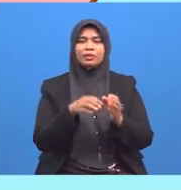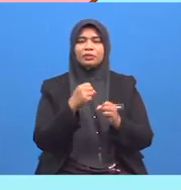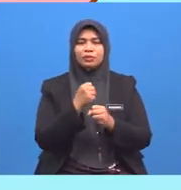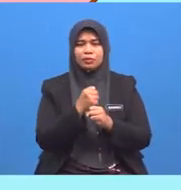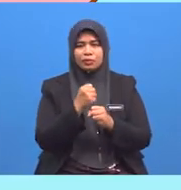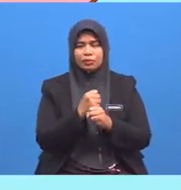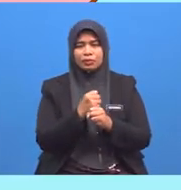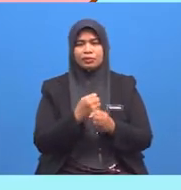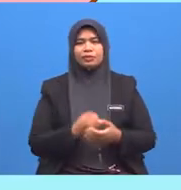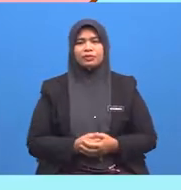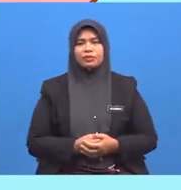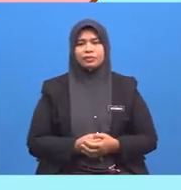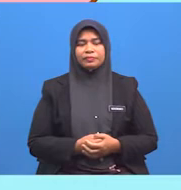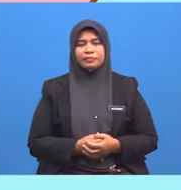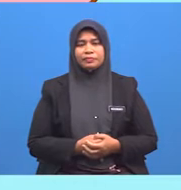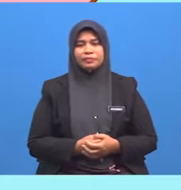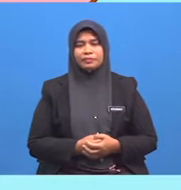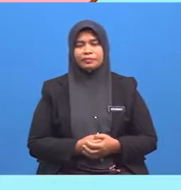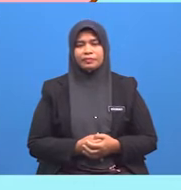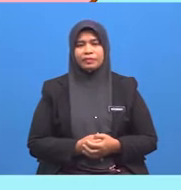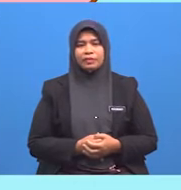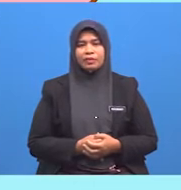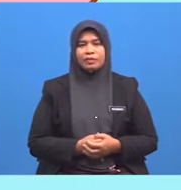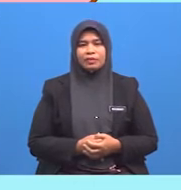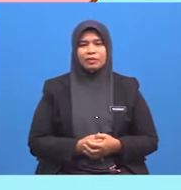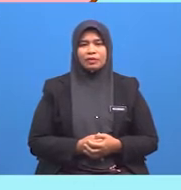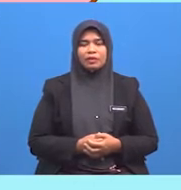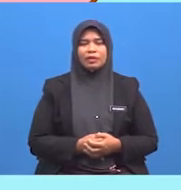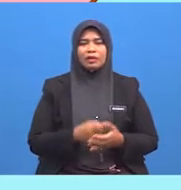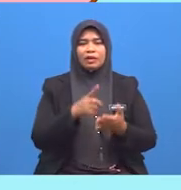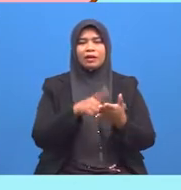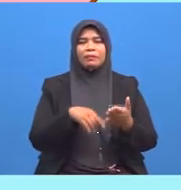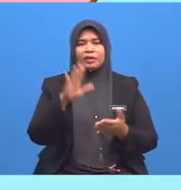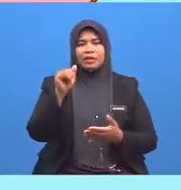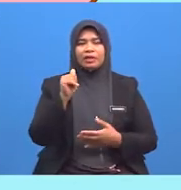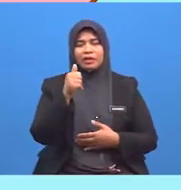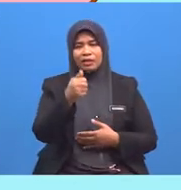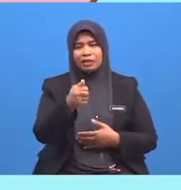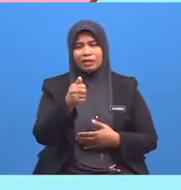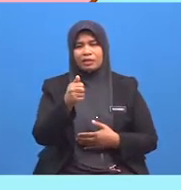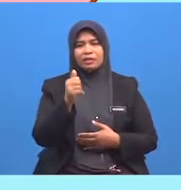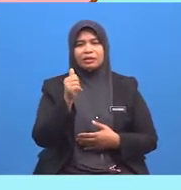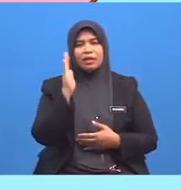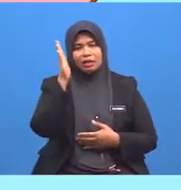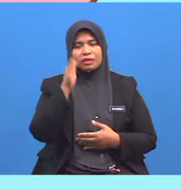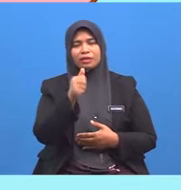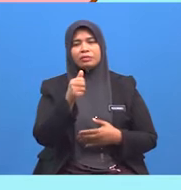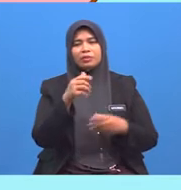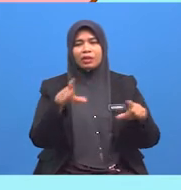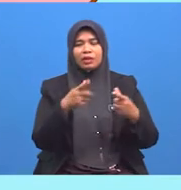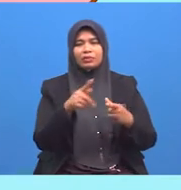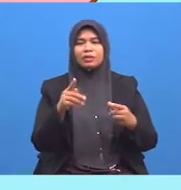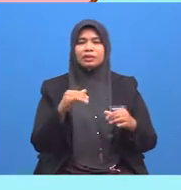berusaha tangga kejayaan ngedul apakah yang akan kamu lakukan jika